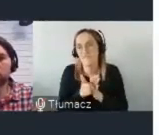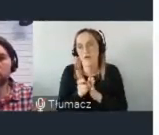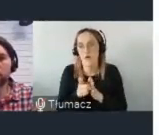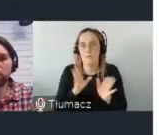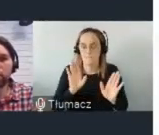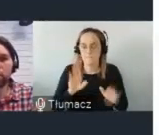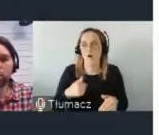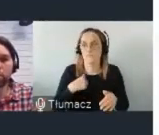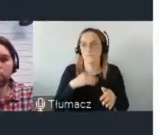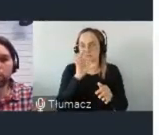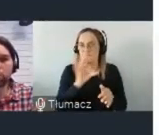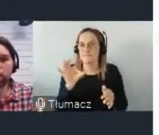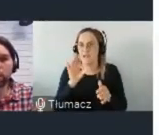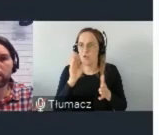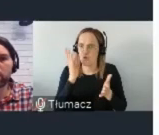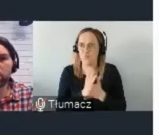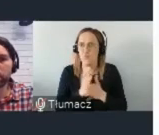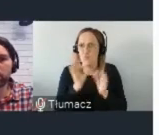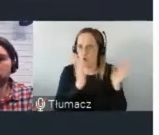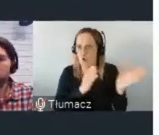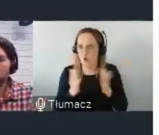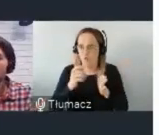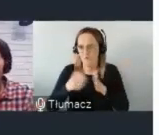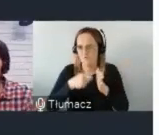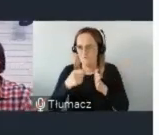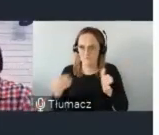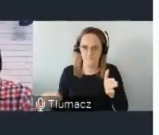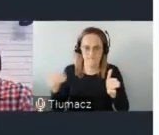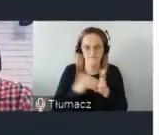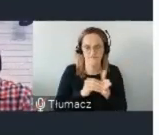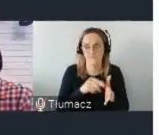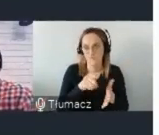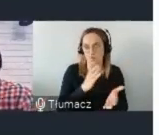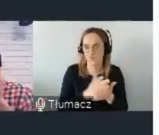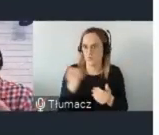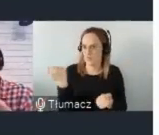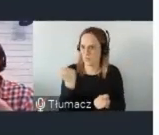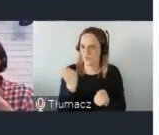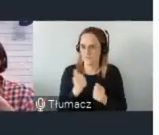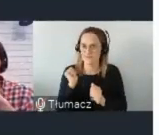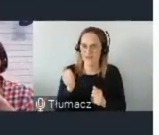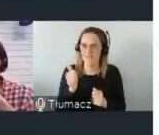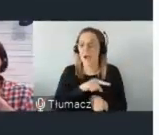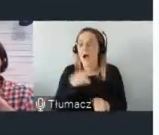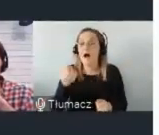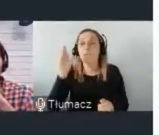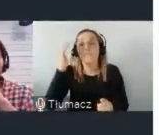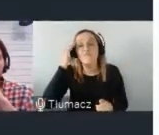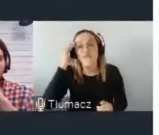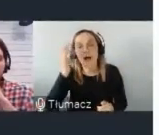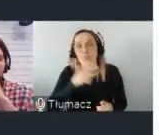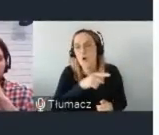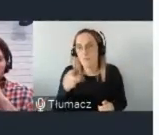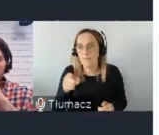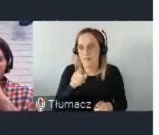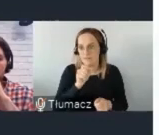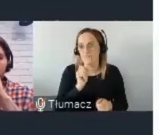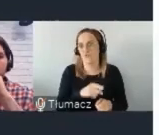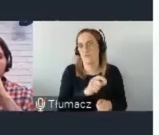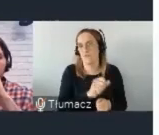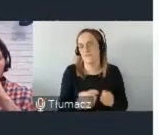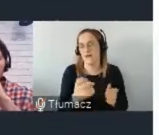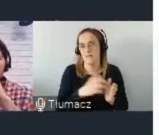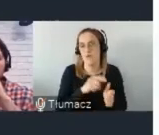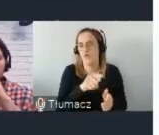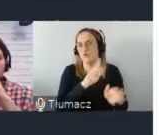prowadzić konkretny filmik, który mi się tutaj pojawi. To już wygląda na bardziej zaawansowane, ale chciałem, żebyście mieli świadomość, że to w ogóle jest.